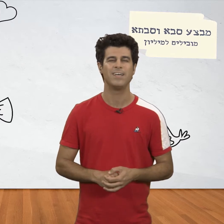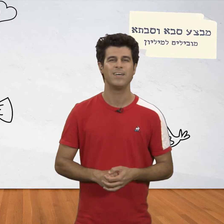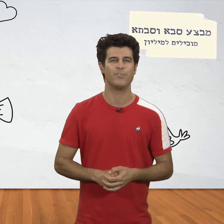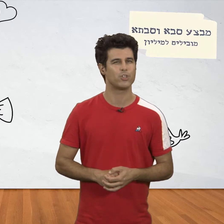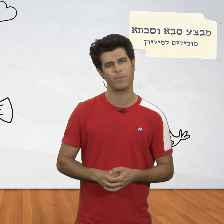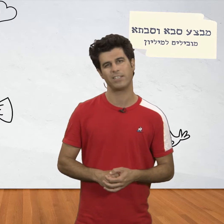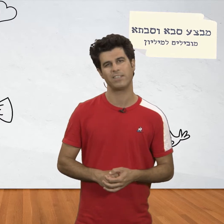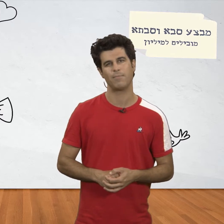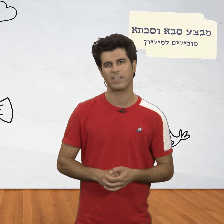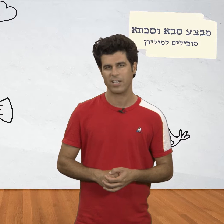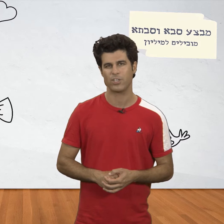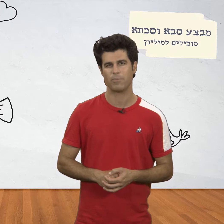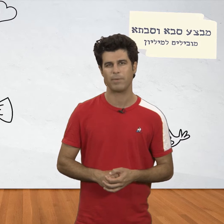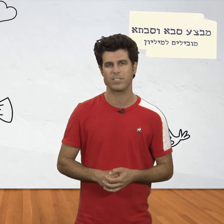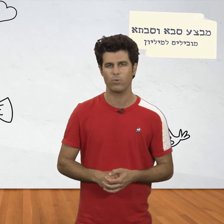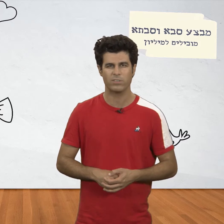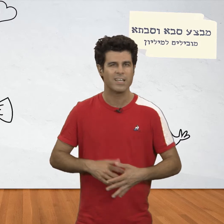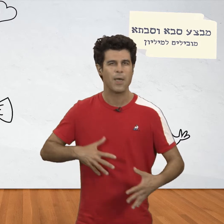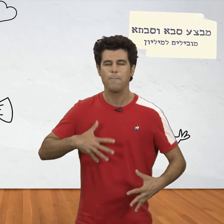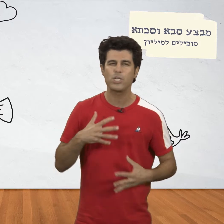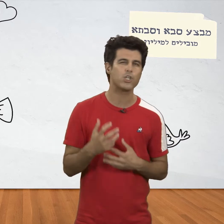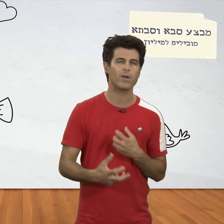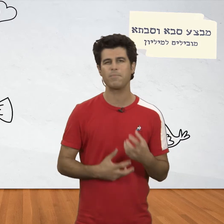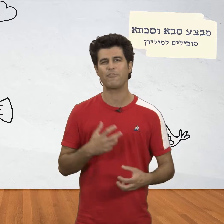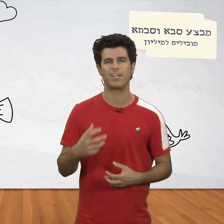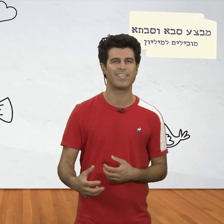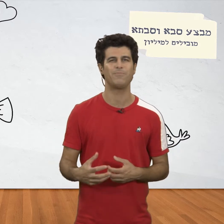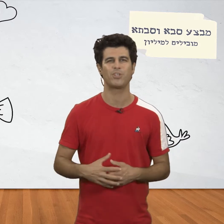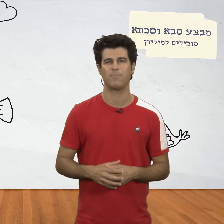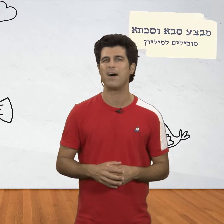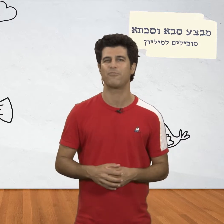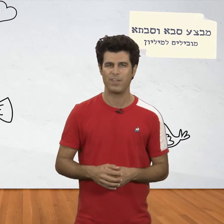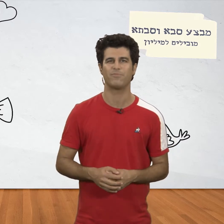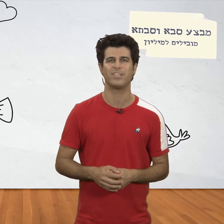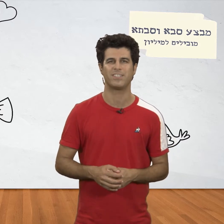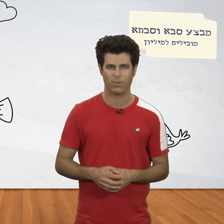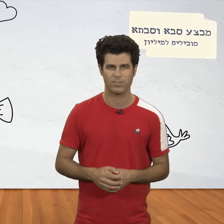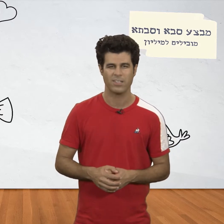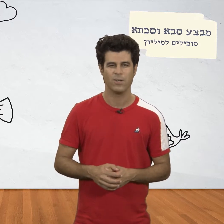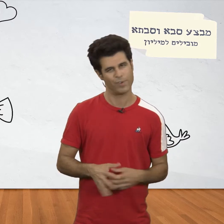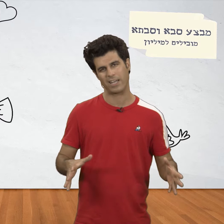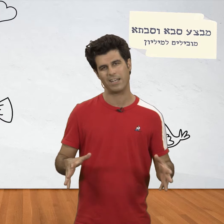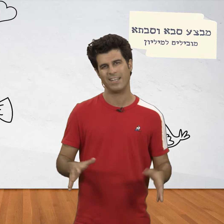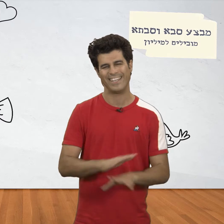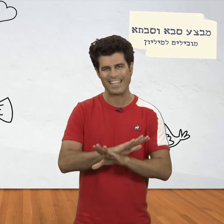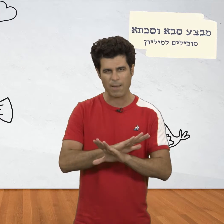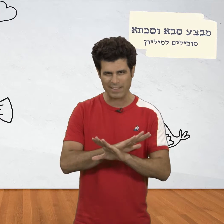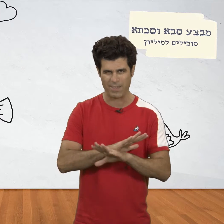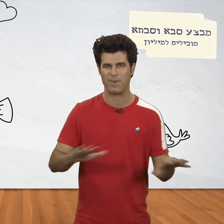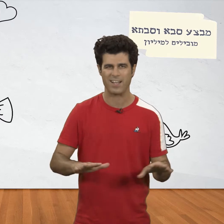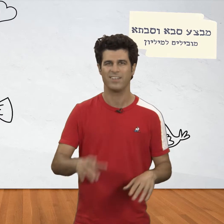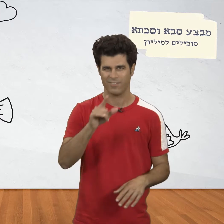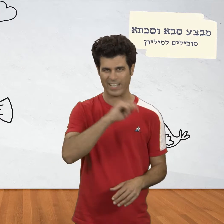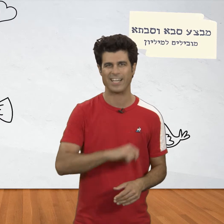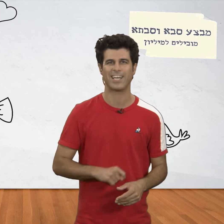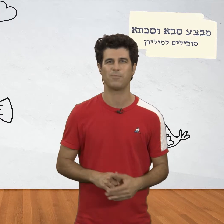שביניהם, והיא שומרת איתם על קשר באמצעות משלוחים מפנקים של מאפים ויצירות, ובכלל, ילדה